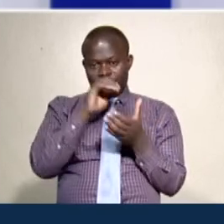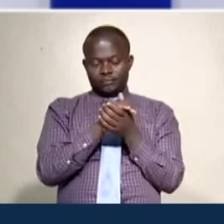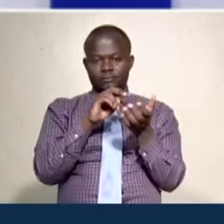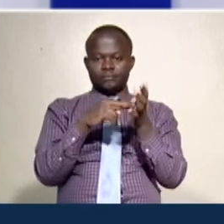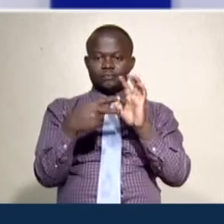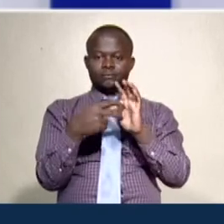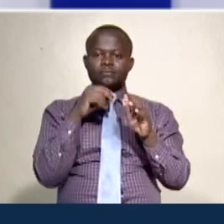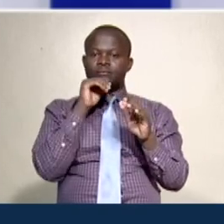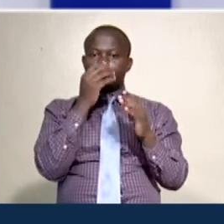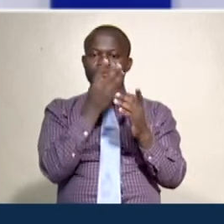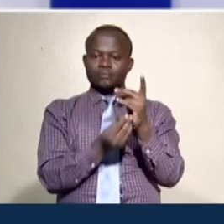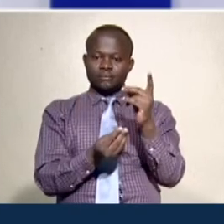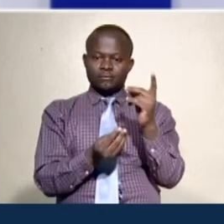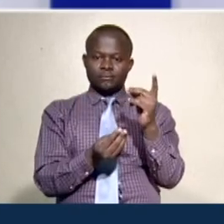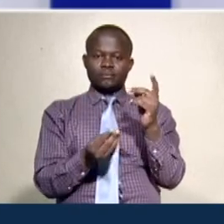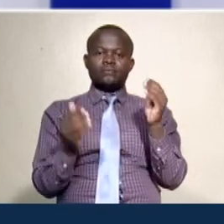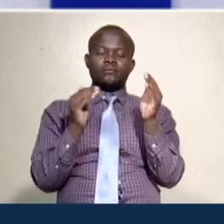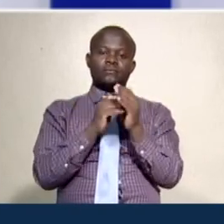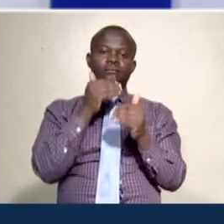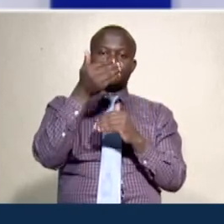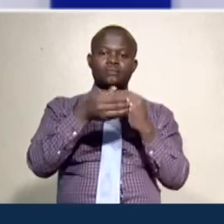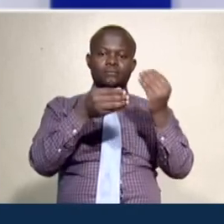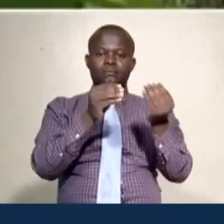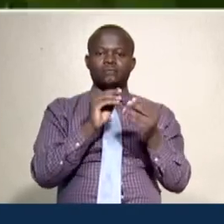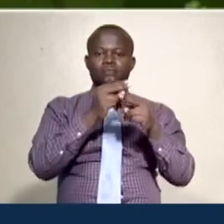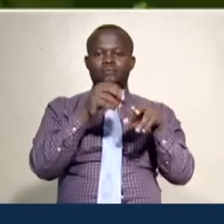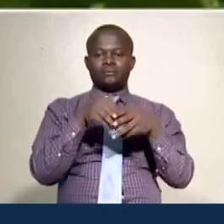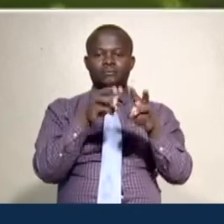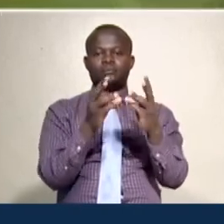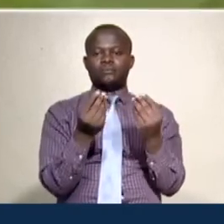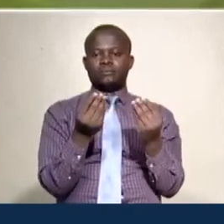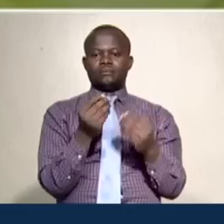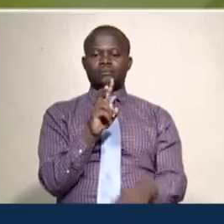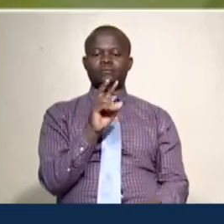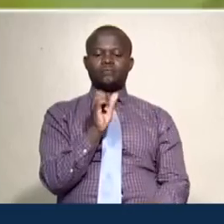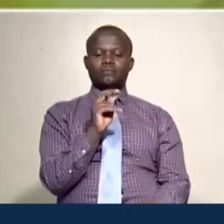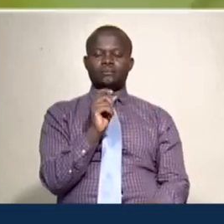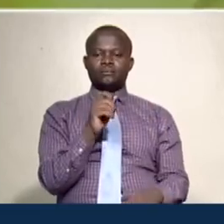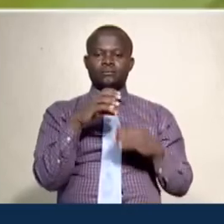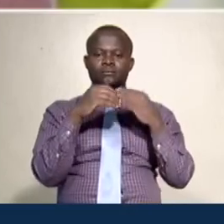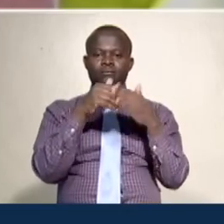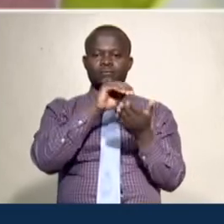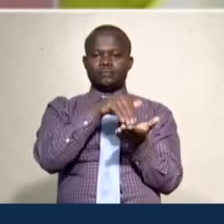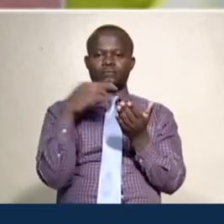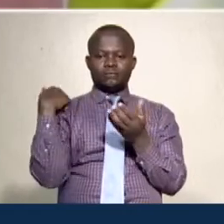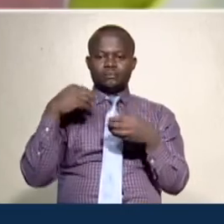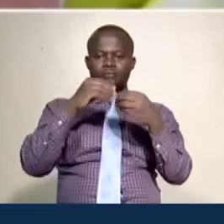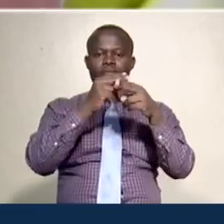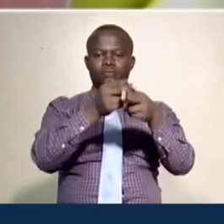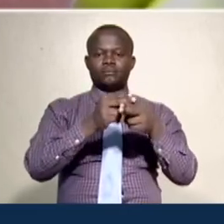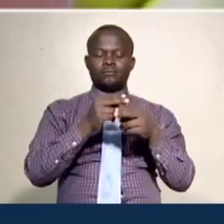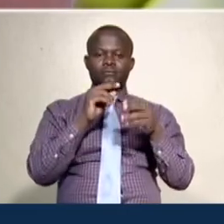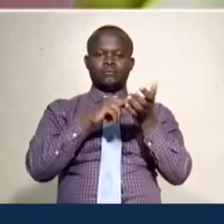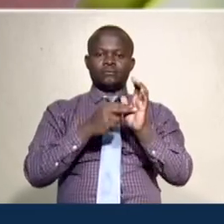kumushinga utazahomba bityo imuhinguzanyo ku buryo bworoshye Vincent Munyeshyaka umuyobozi w'ikigega gitanga inguzanyo ku mishinga mito